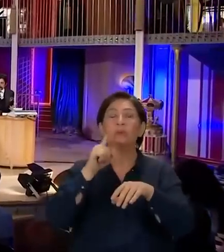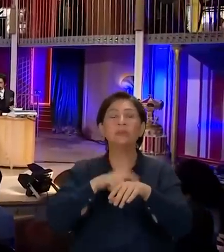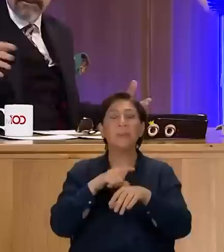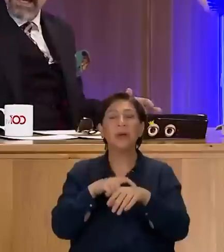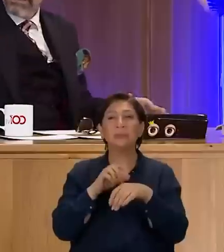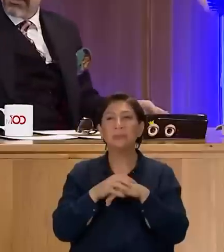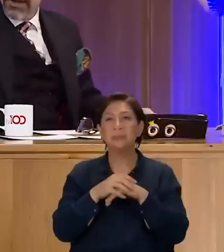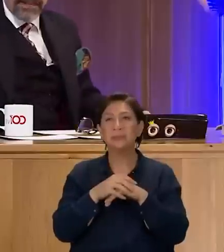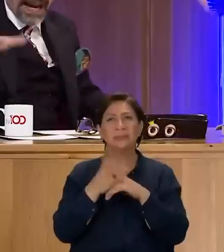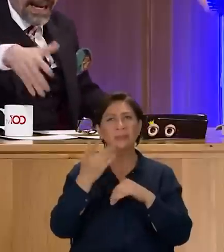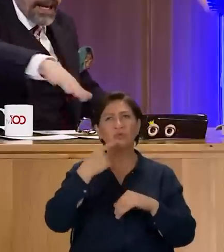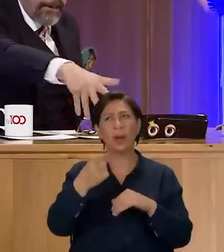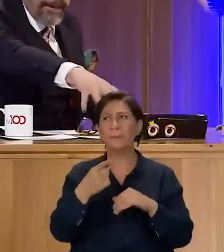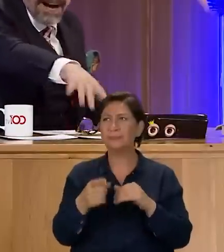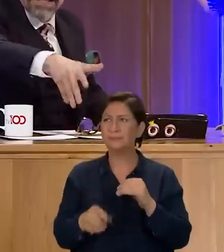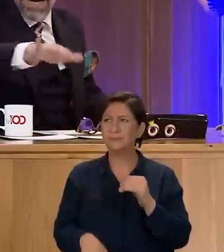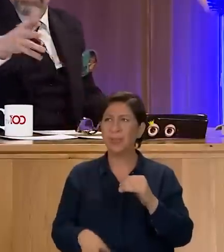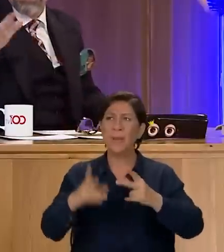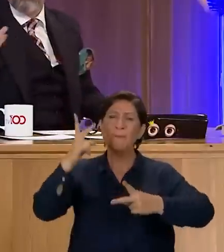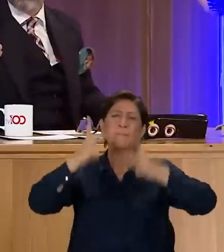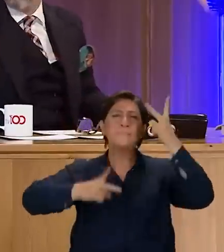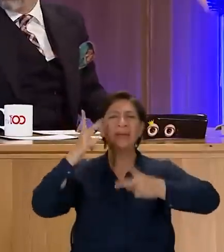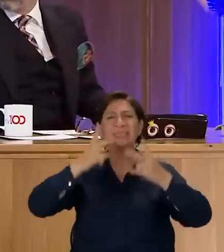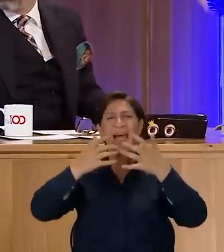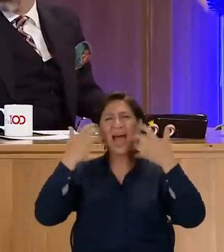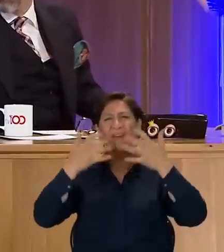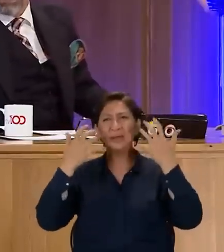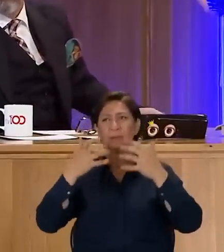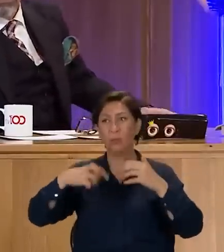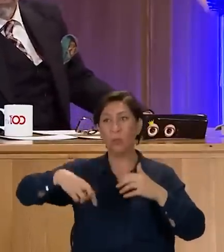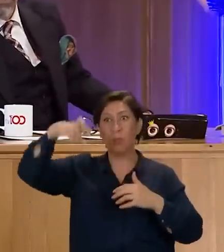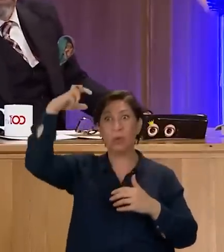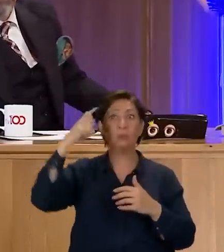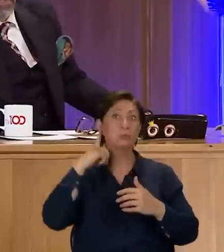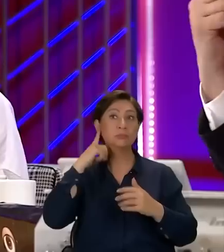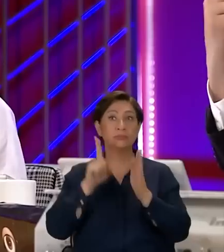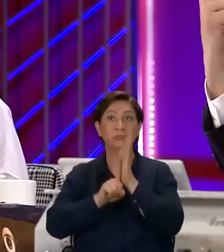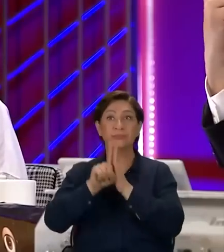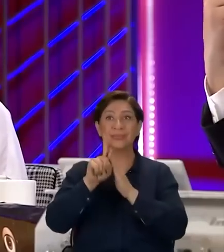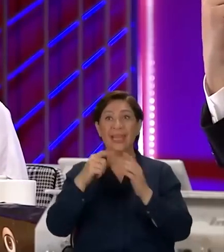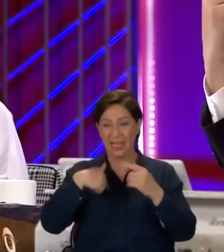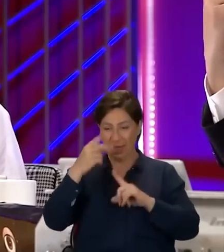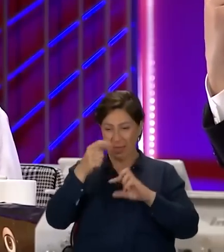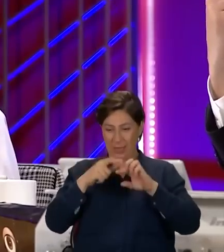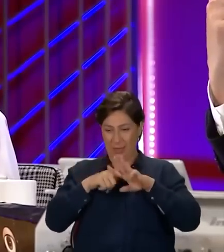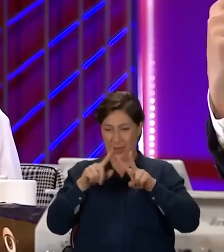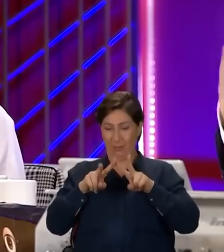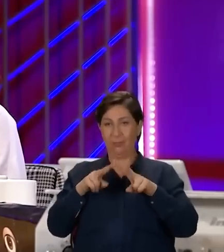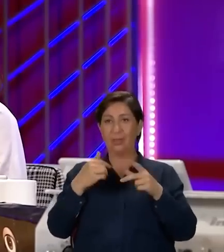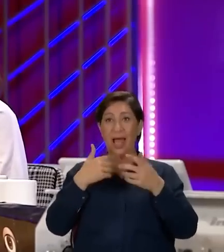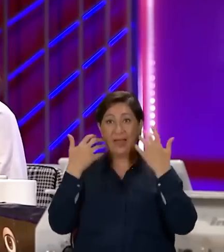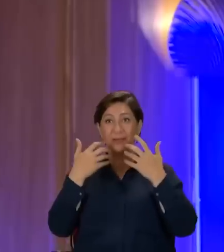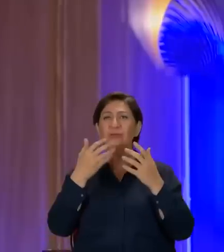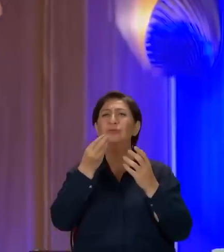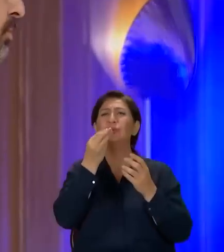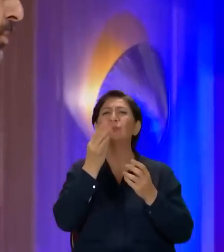vardı. Nasıl söyleyeyim? Yani bazı hayvanatın mesela reytingi çok. Mesela... İrem hayvanını fazla mı acaba? Ah yerim